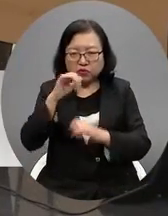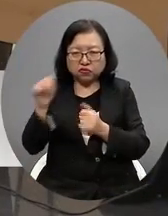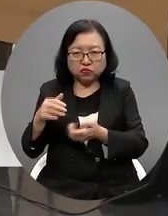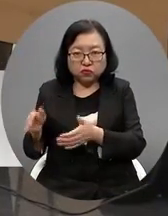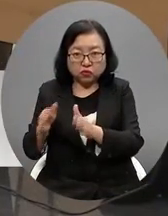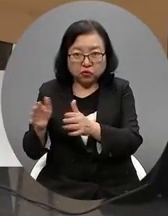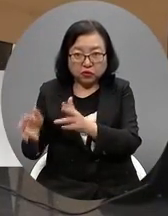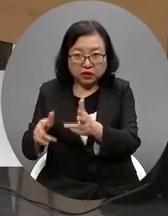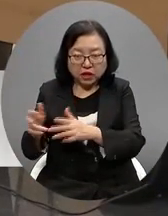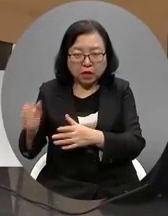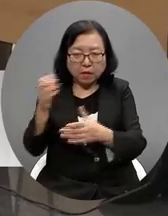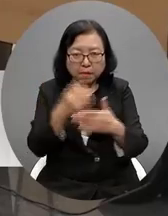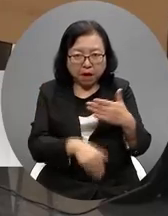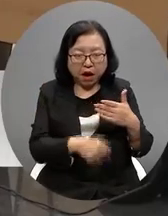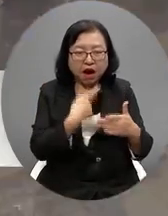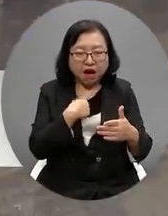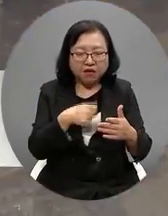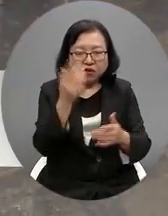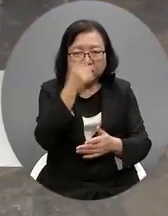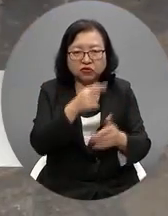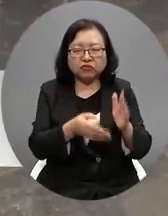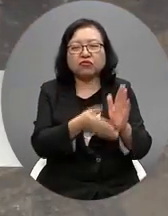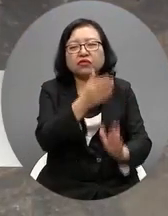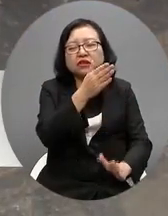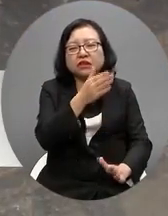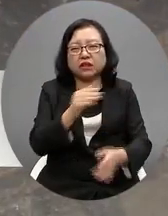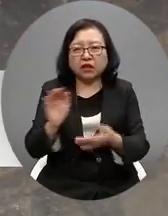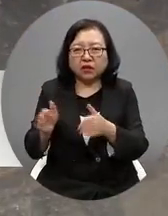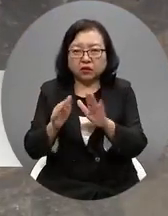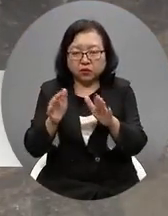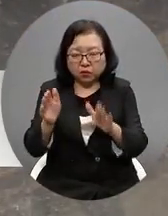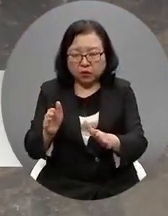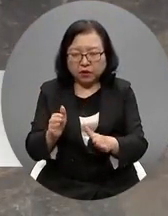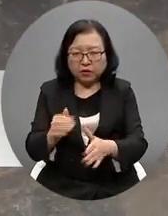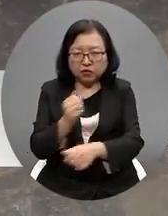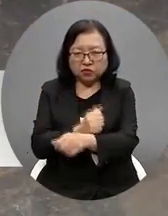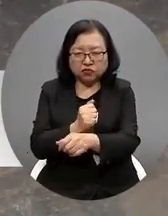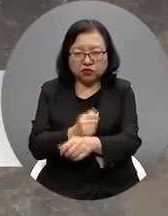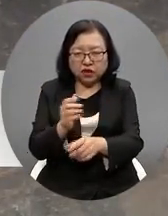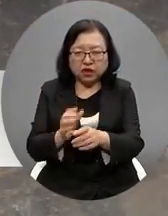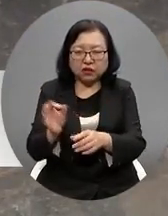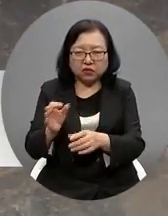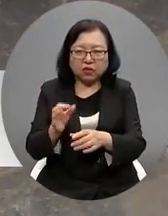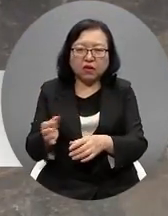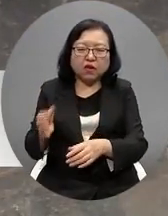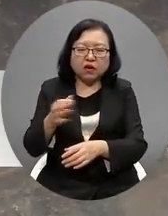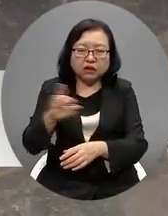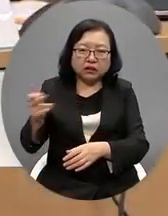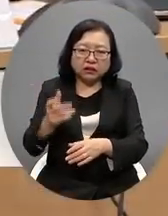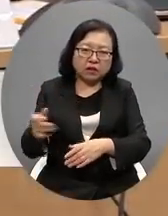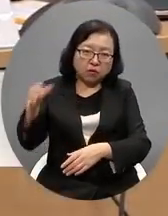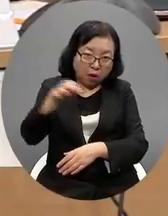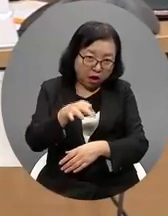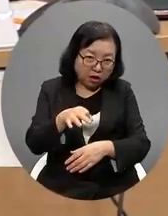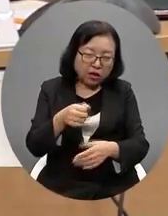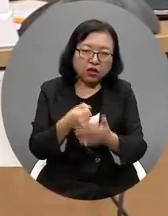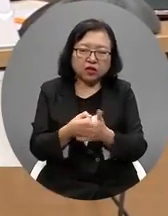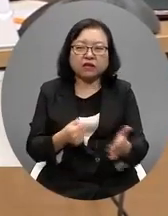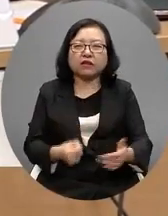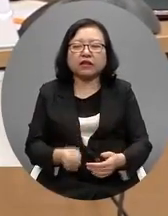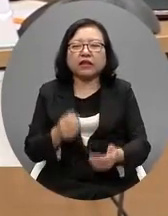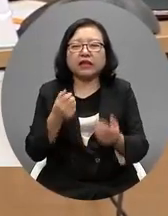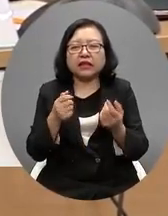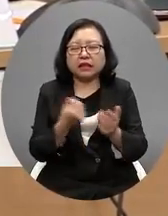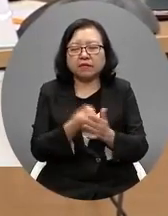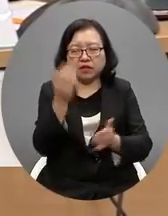대책에 불참했던 청주시는 도가 출산 유가 수당을 더 분담하기로 하면서 합류를 결정했습니다 이에